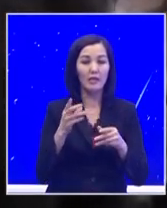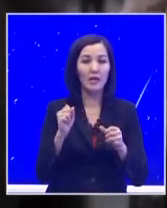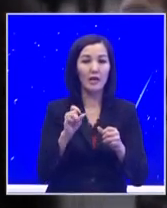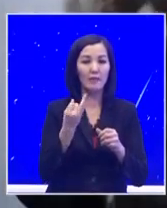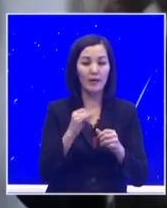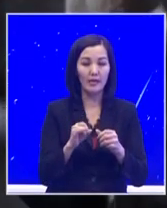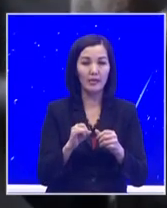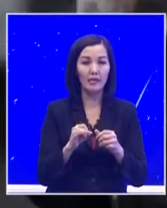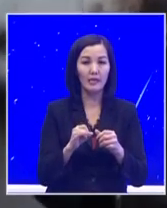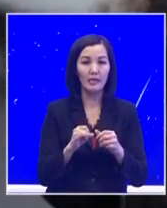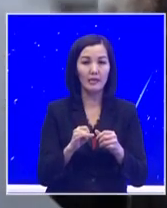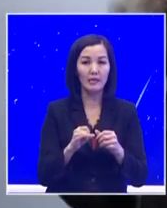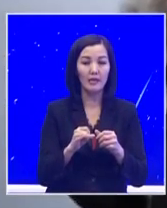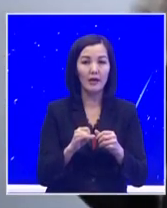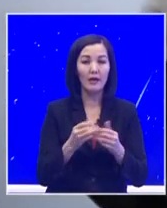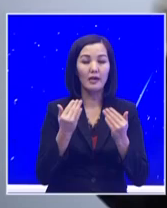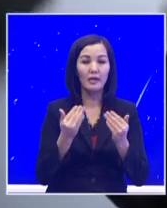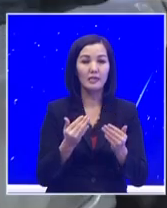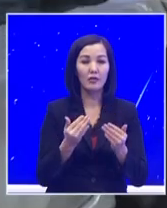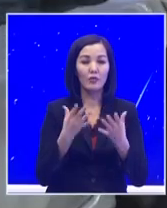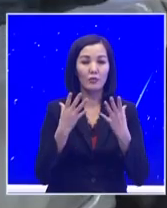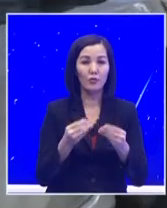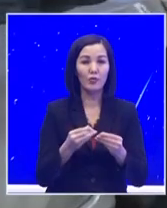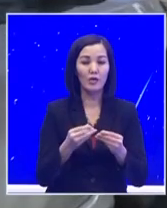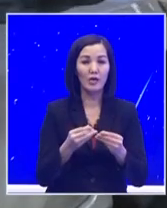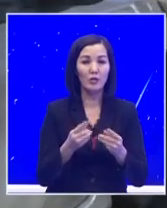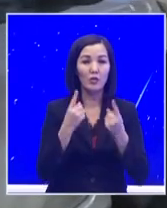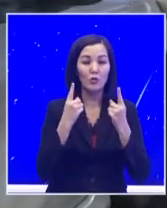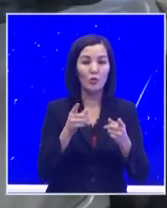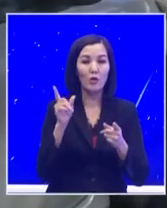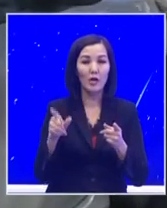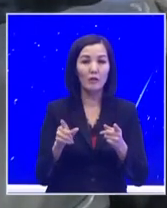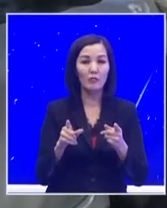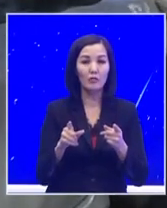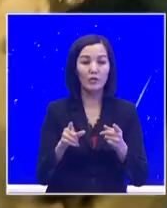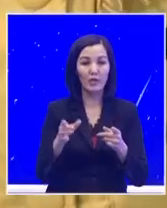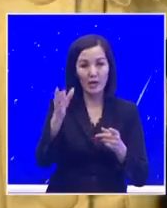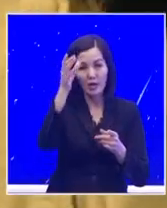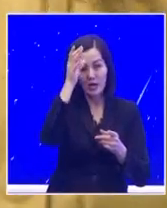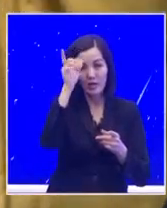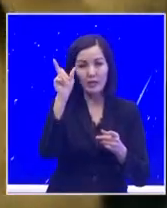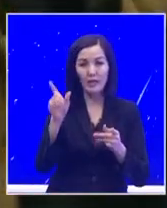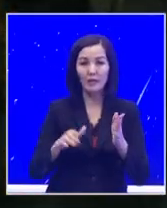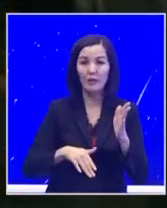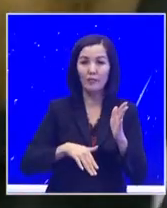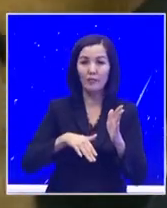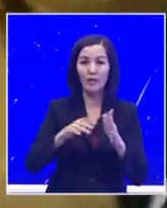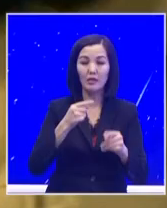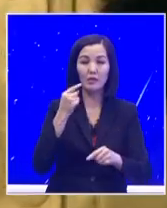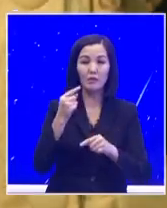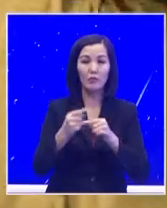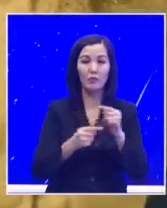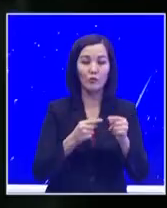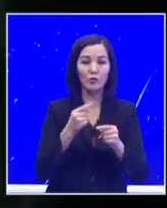қойған соң қайтып надан болайын деп ұрандайды. Он сұрас, ардақындай болмаса да асыл азаматқа ұқсап бағатын талап тұрпақ тәрбиеленіп